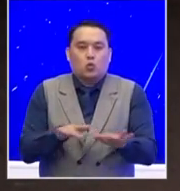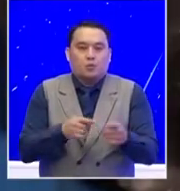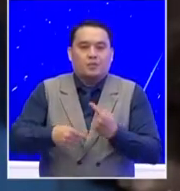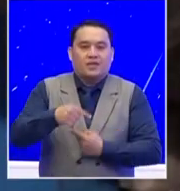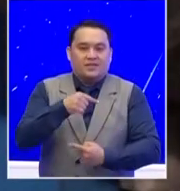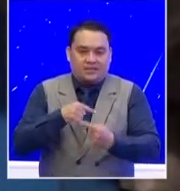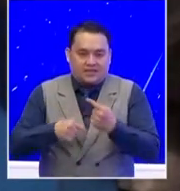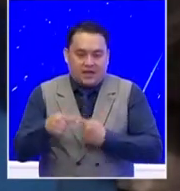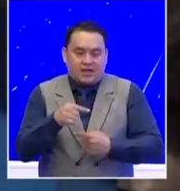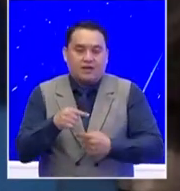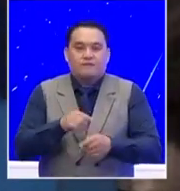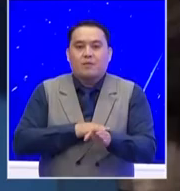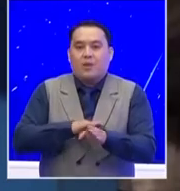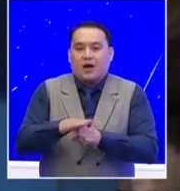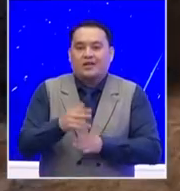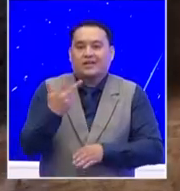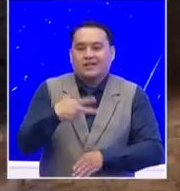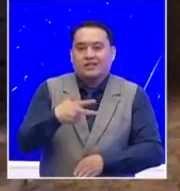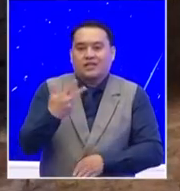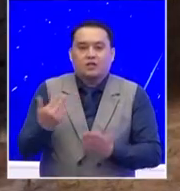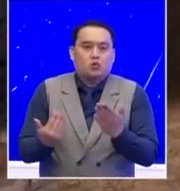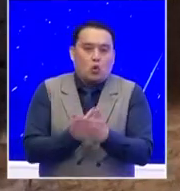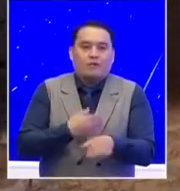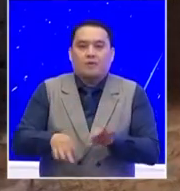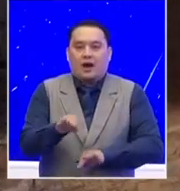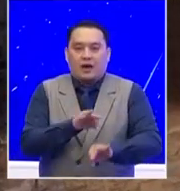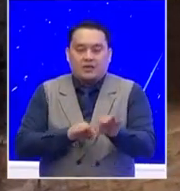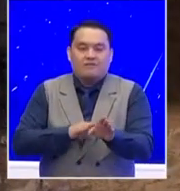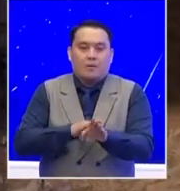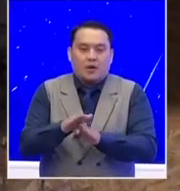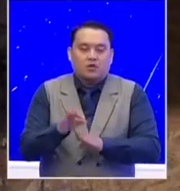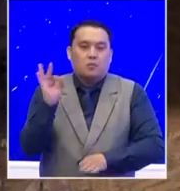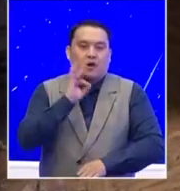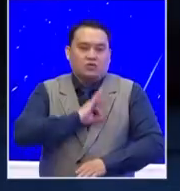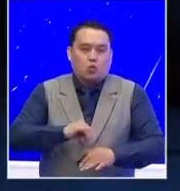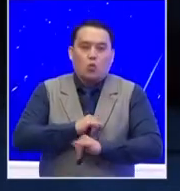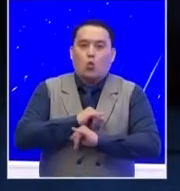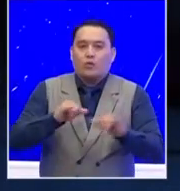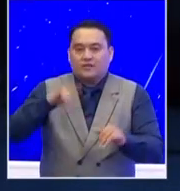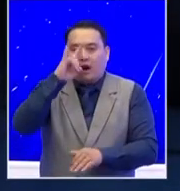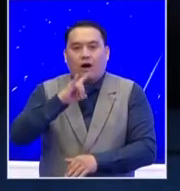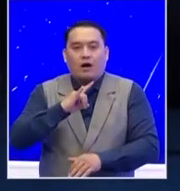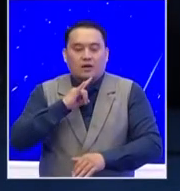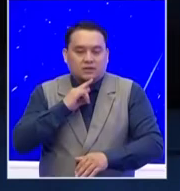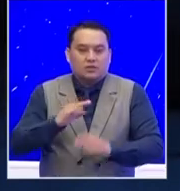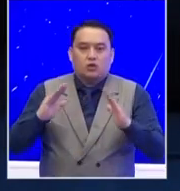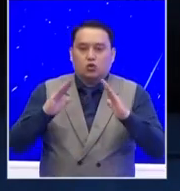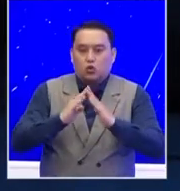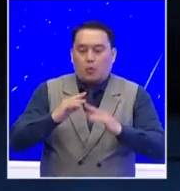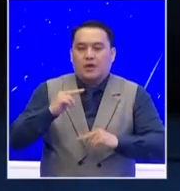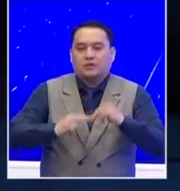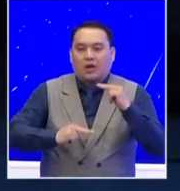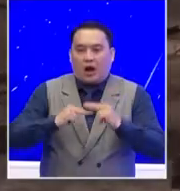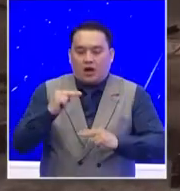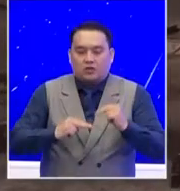по импортозамещению реализуются 33 новых проекта. Их ввод позволит увеличить долю казахстанского содержания в жилищном